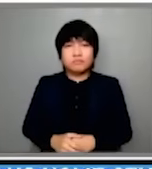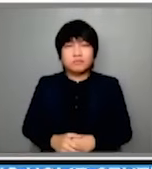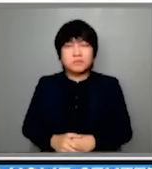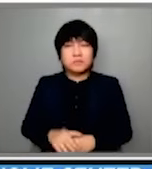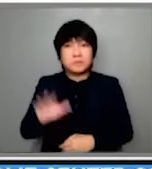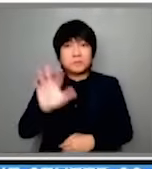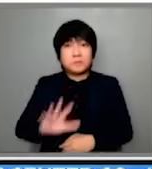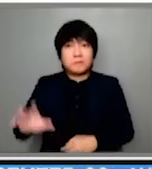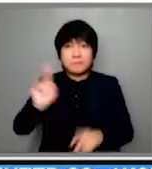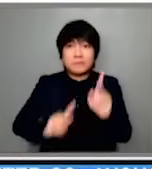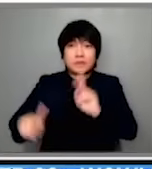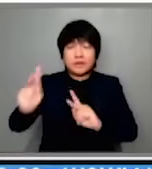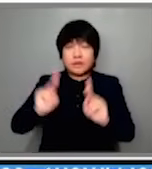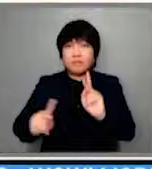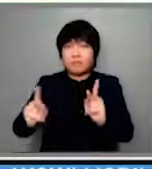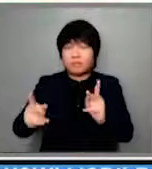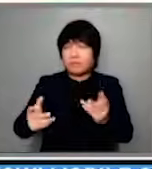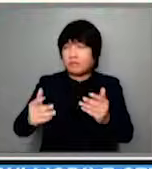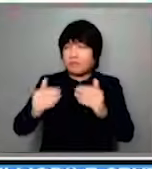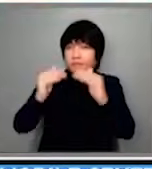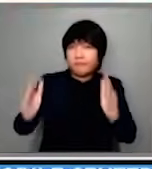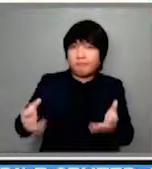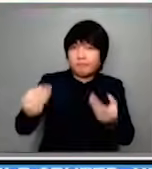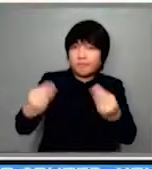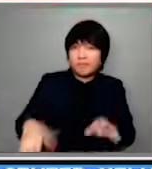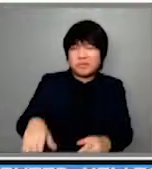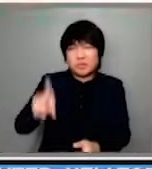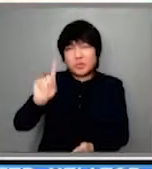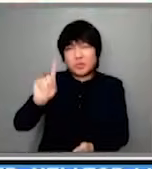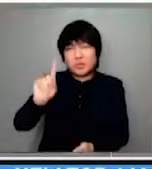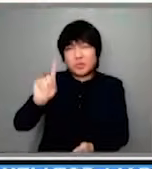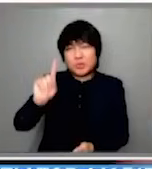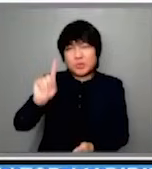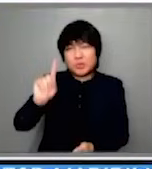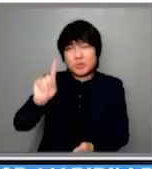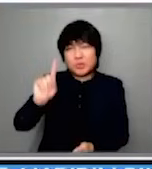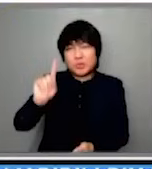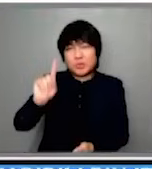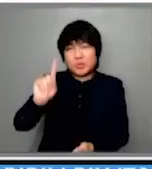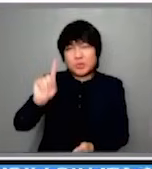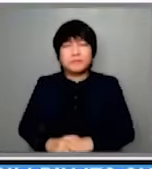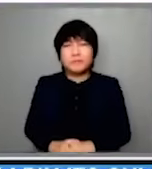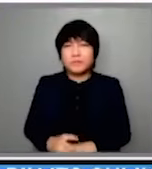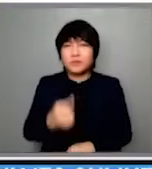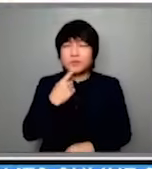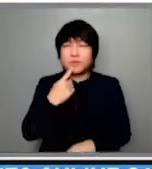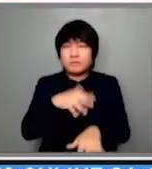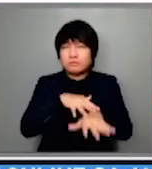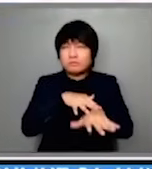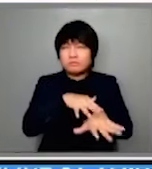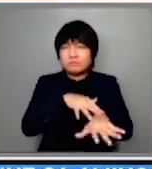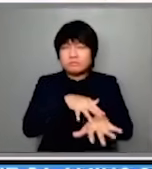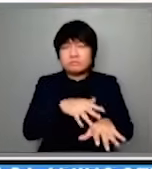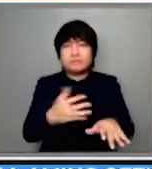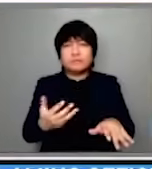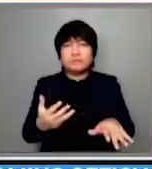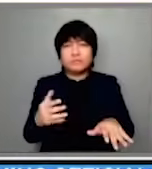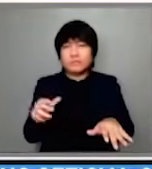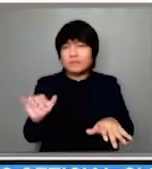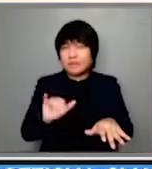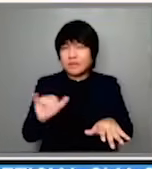pahirapan daw ang operasyon ng mga bombero. Heavy traffic natin tapos yung mga nakabara dito sa